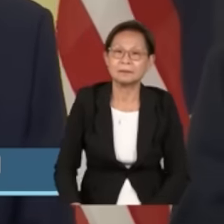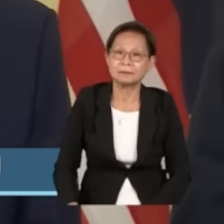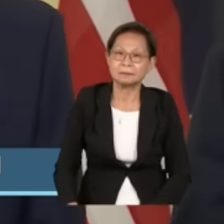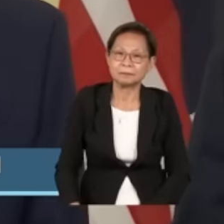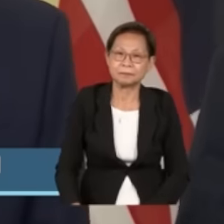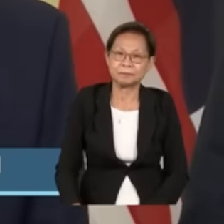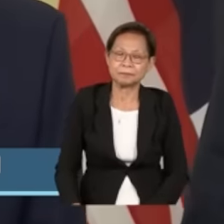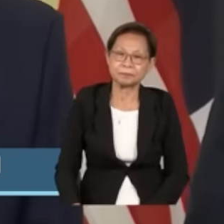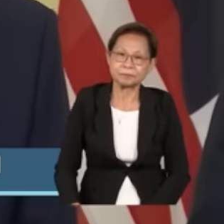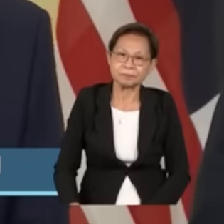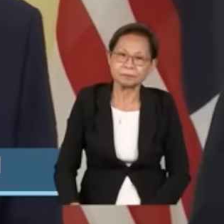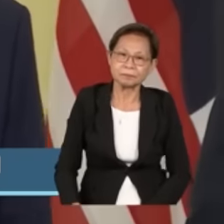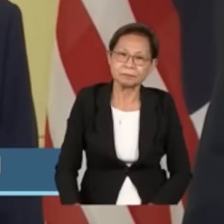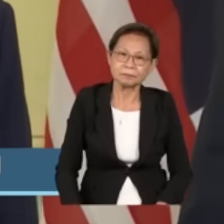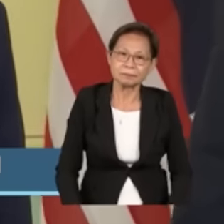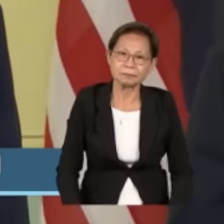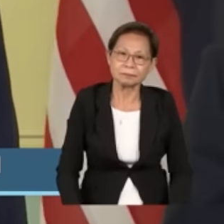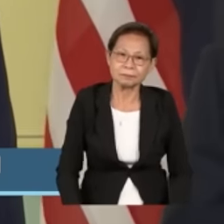Jadi